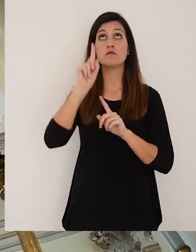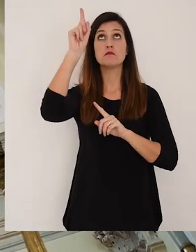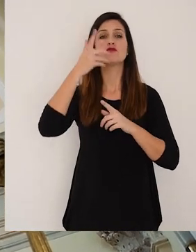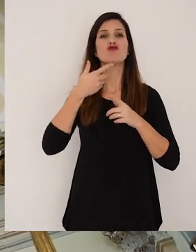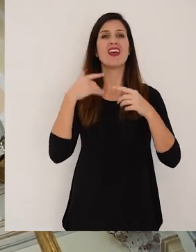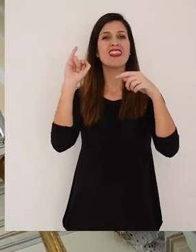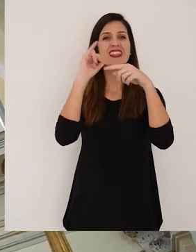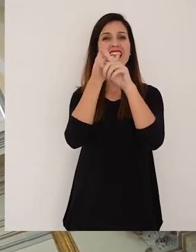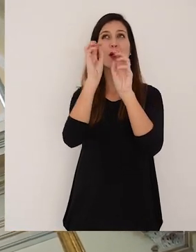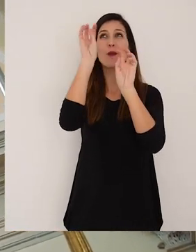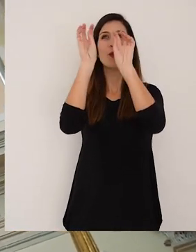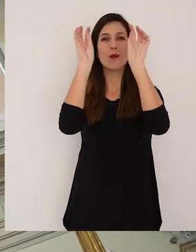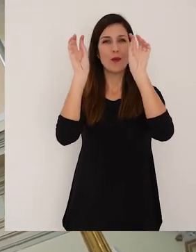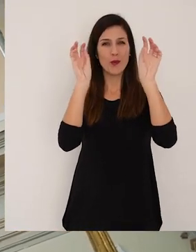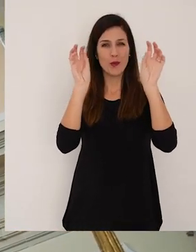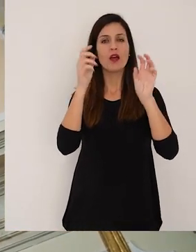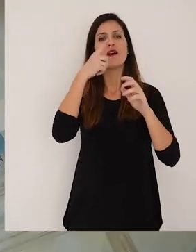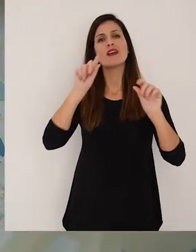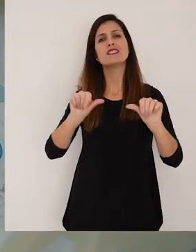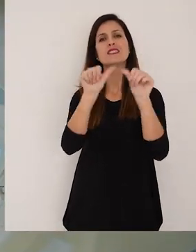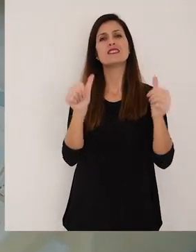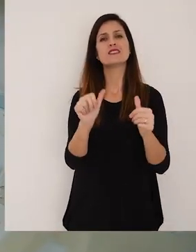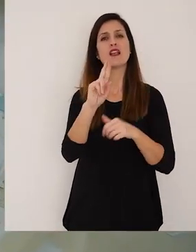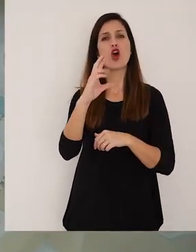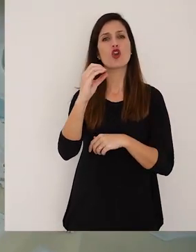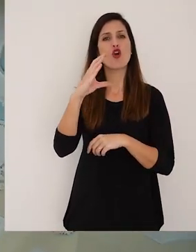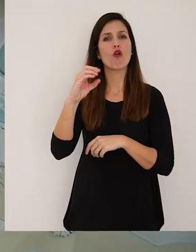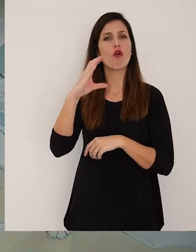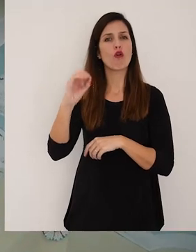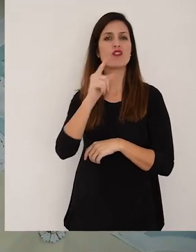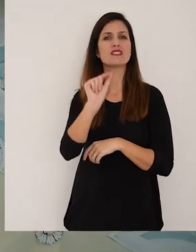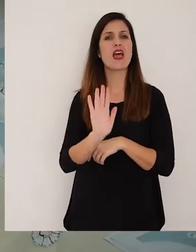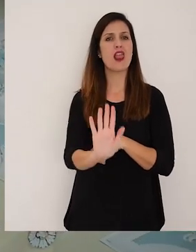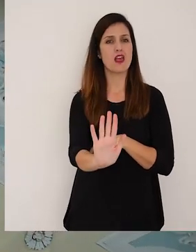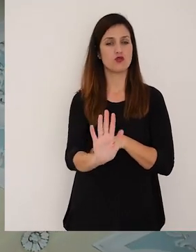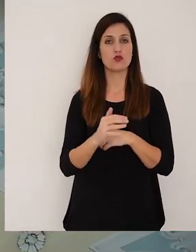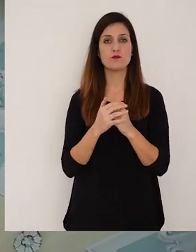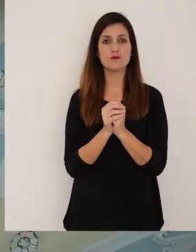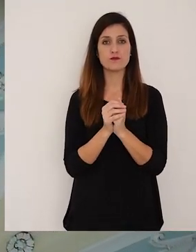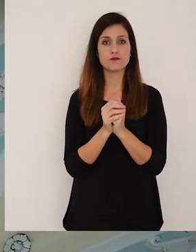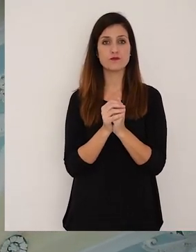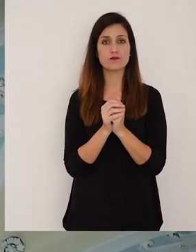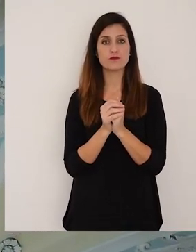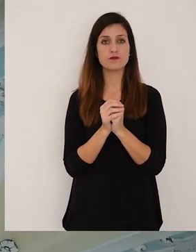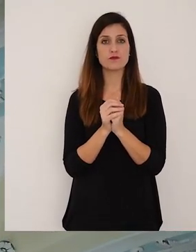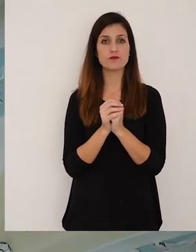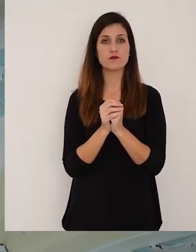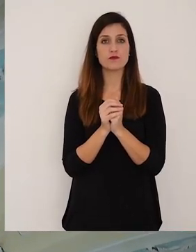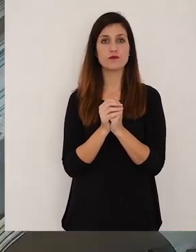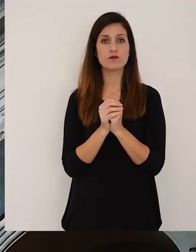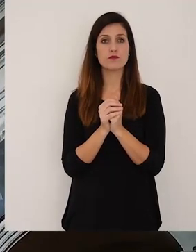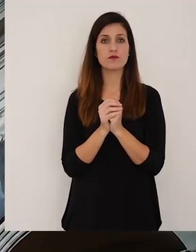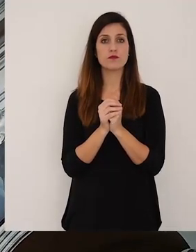Dall'alto si diramano ricchi stucchi decorativi, realizzati nella tipica maniera del rocail salentino.